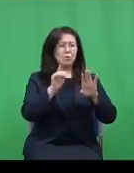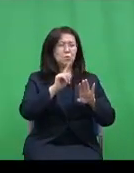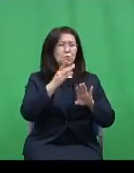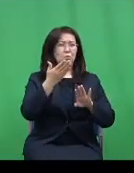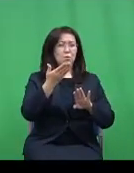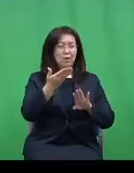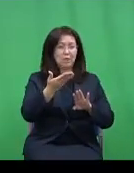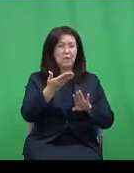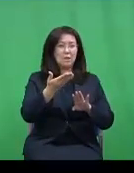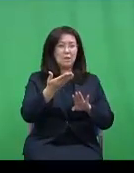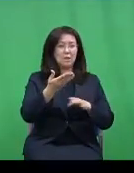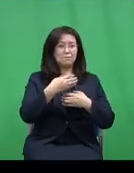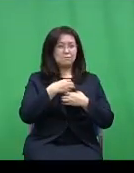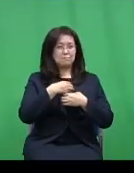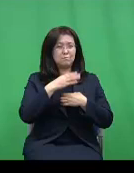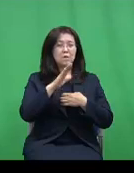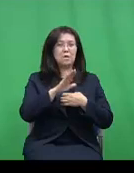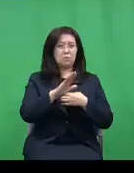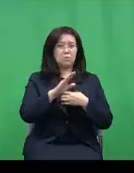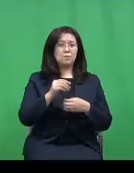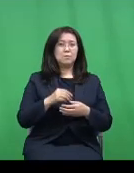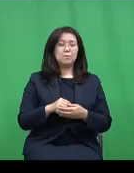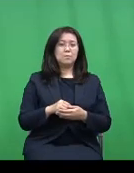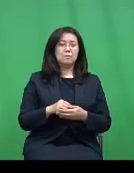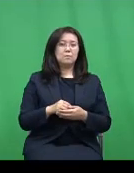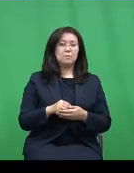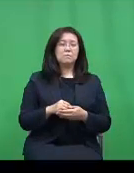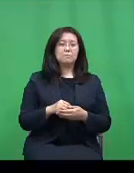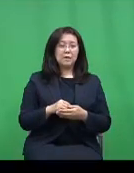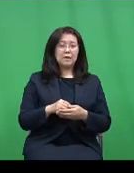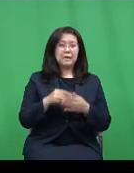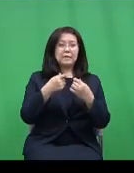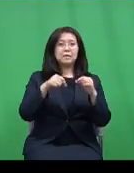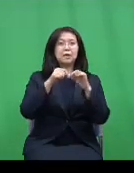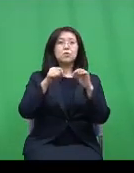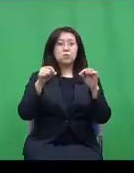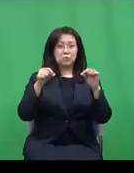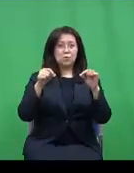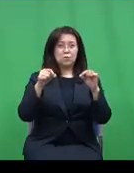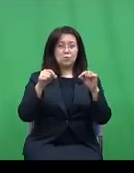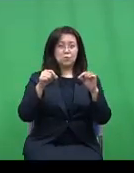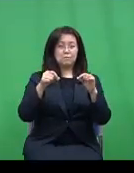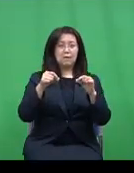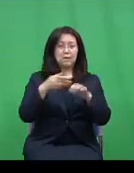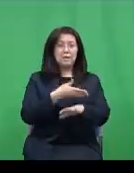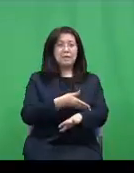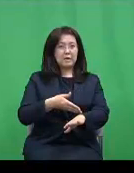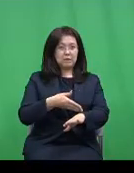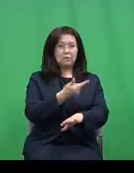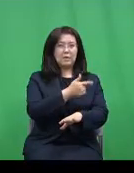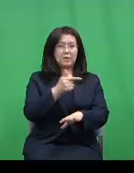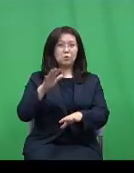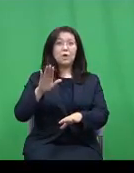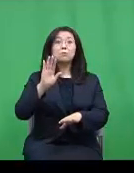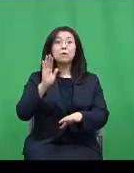ども、最終的にはですね、いろんな途中経過ありますけれども、2月7日ごろにです